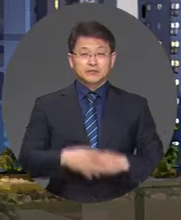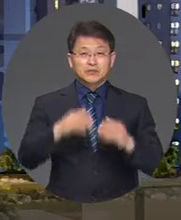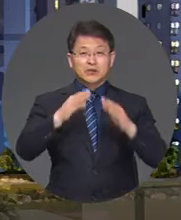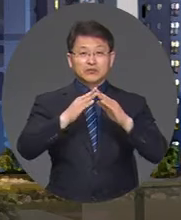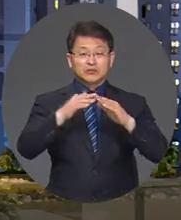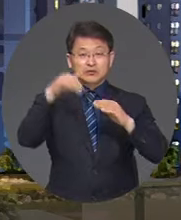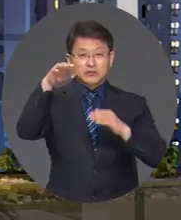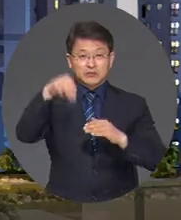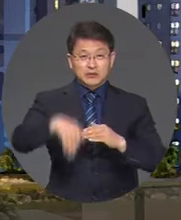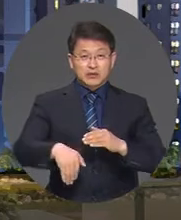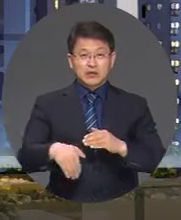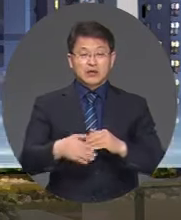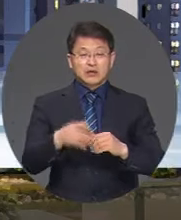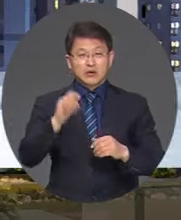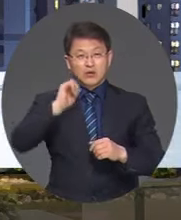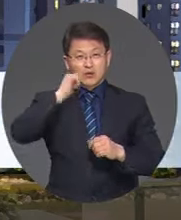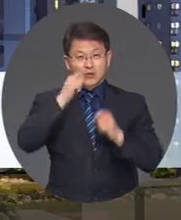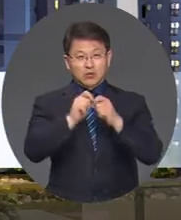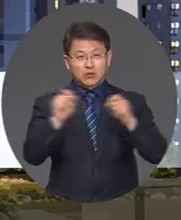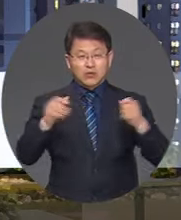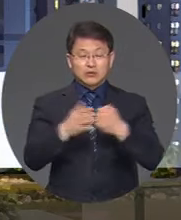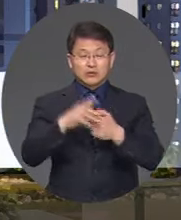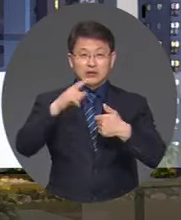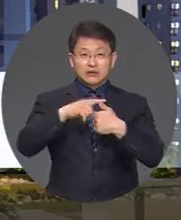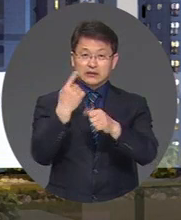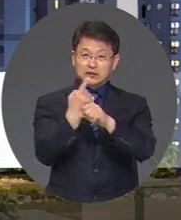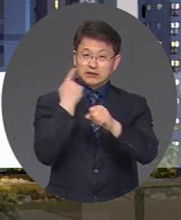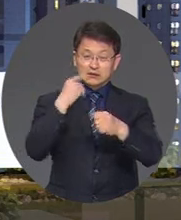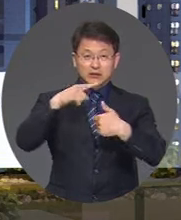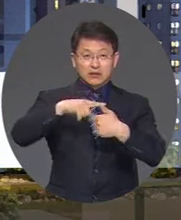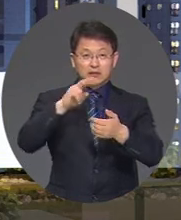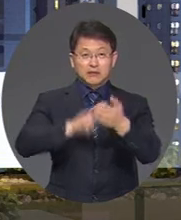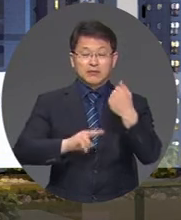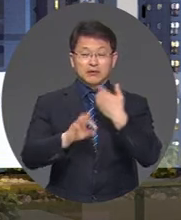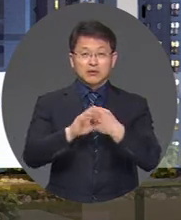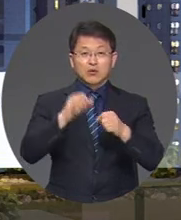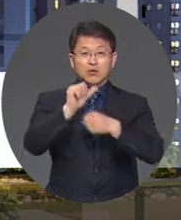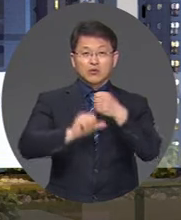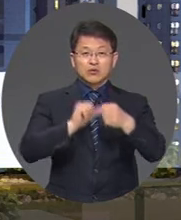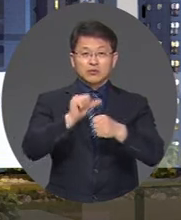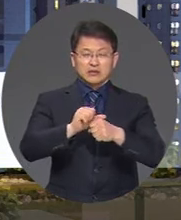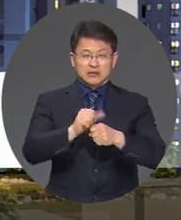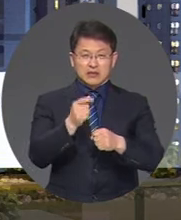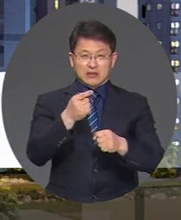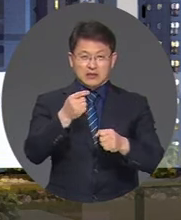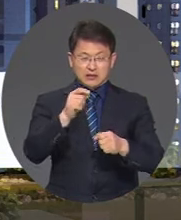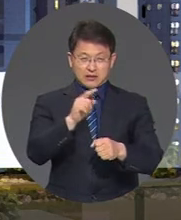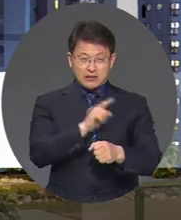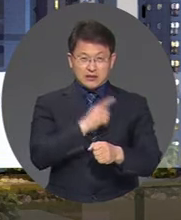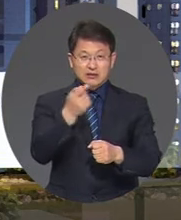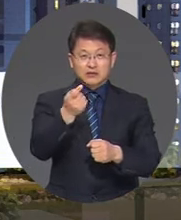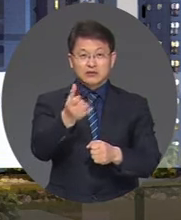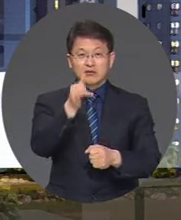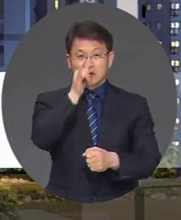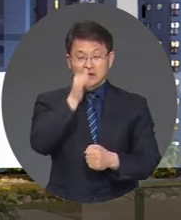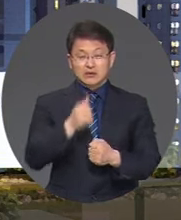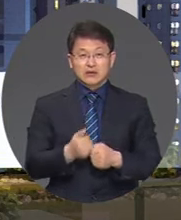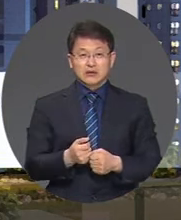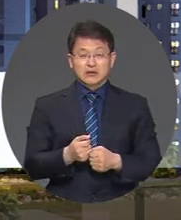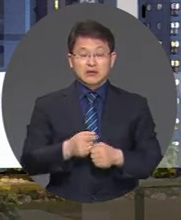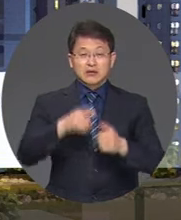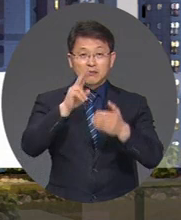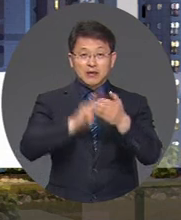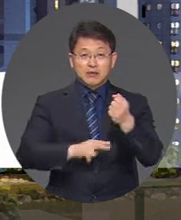부동산 침체가 장기화되면서 지난해 경남의 아파트 매매량이 5년 만에 가장 적었던 것으로 조사됐습니다